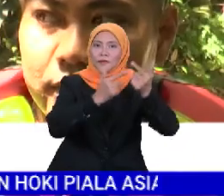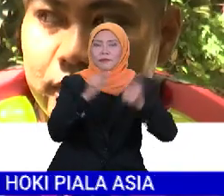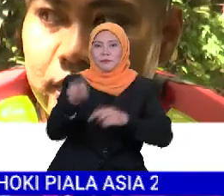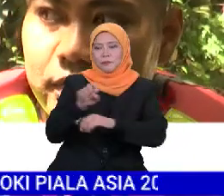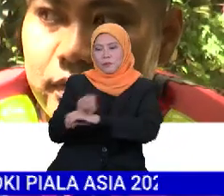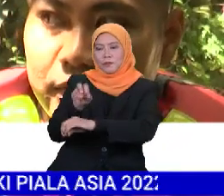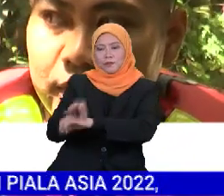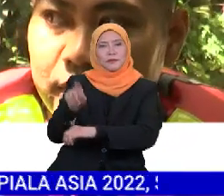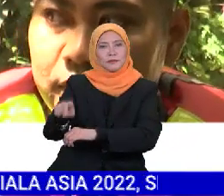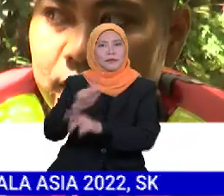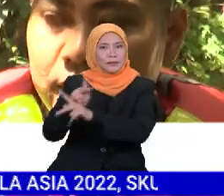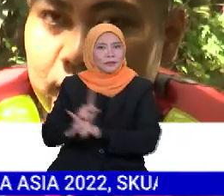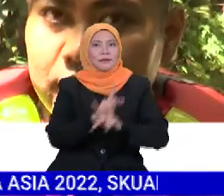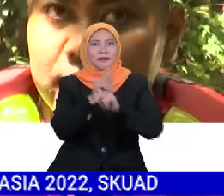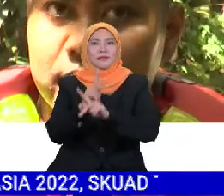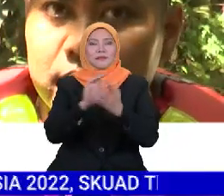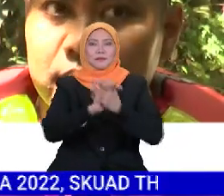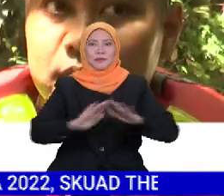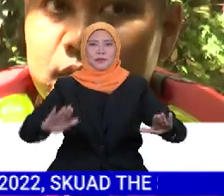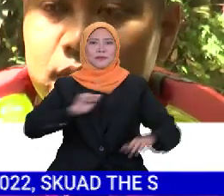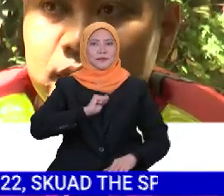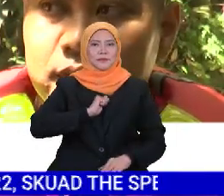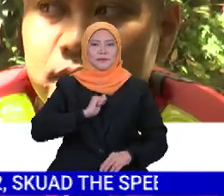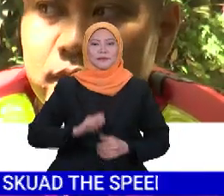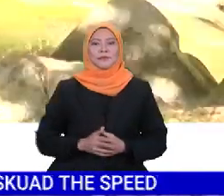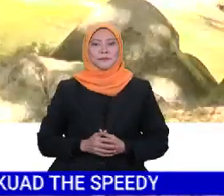Jabatan Hutan untuk sentiasa menjaga keselamatan diri masing-masing.